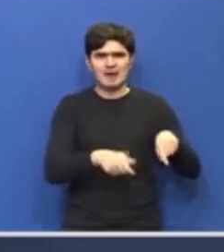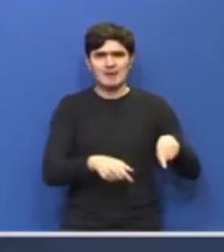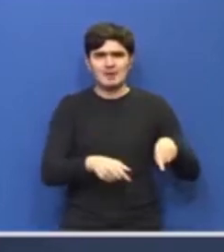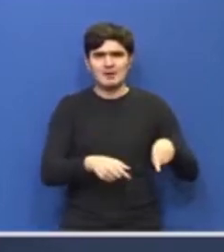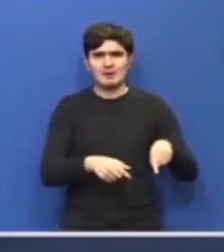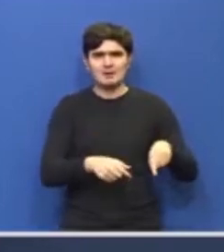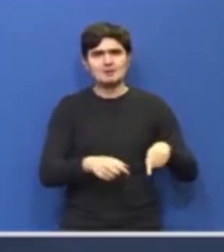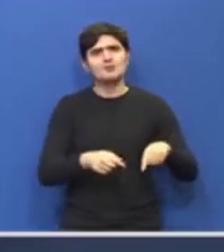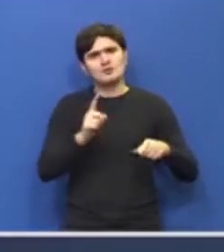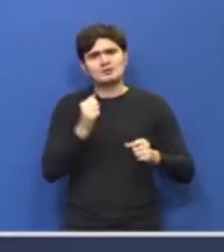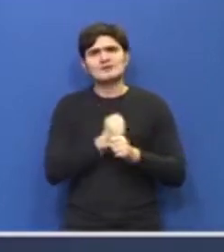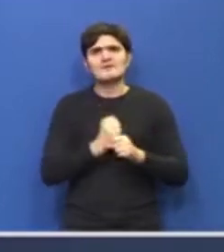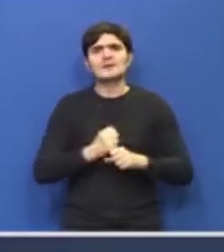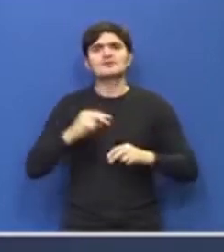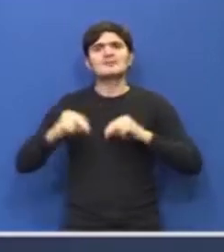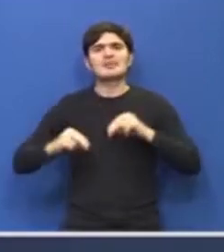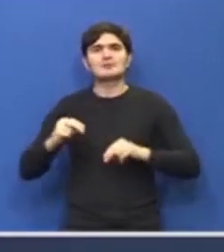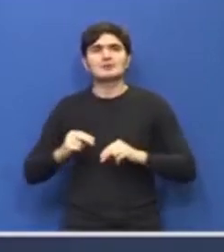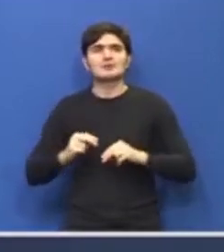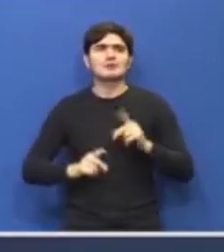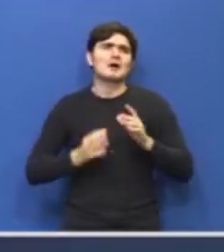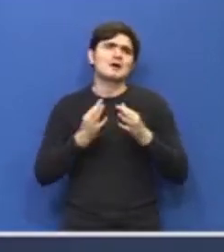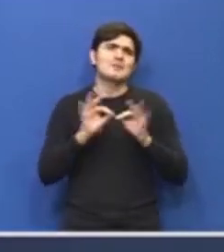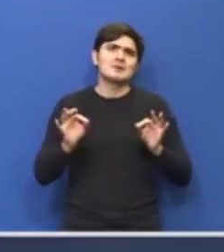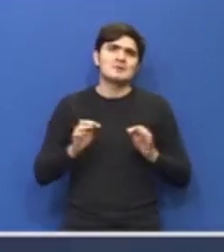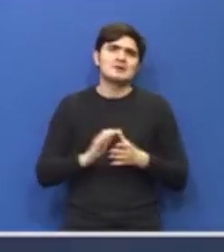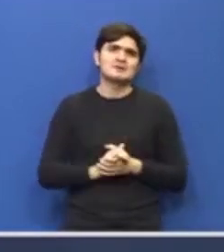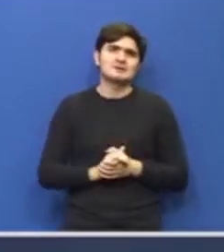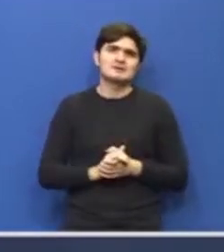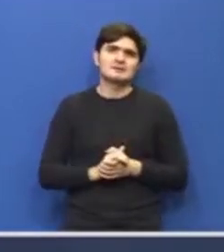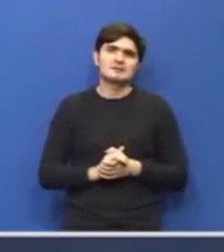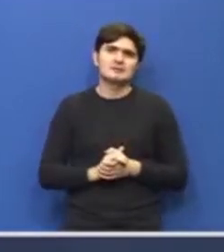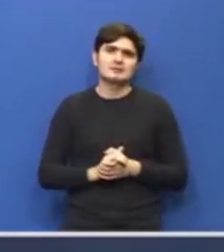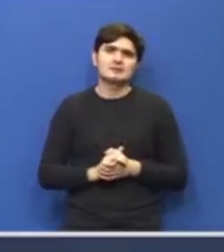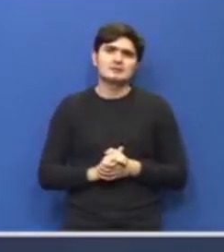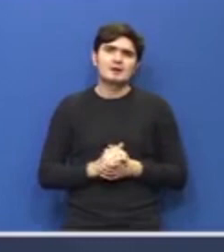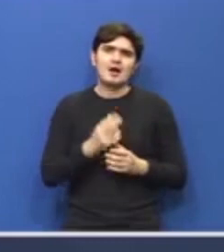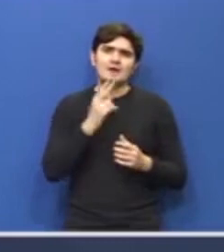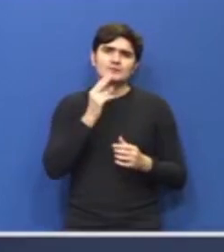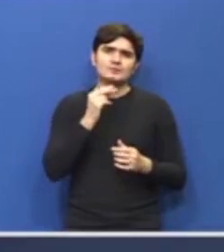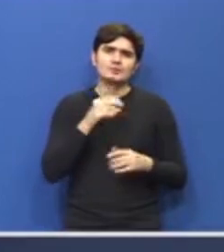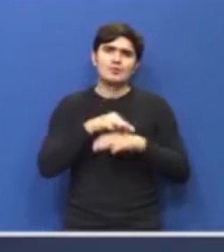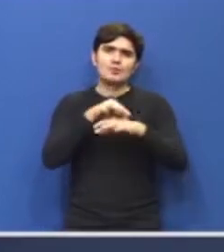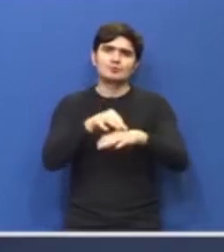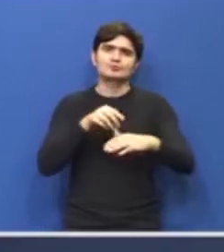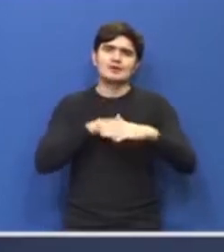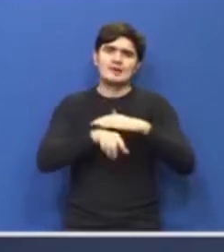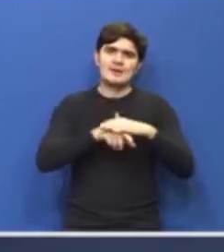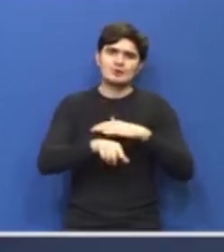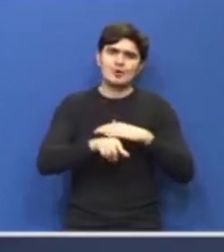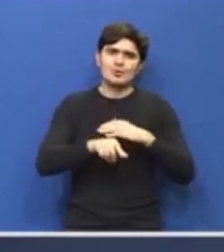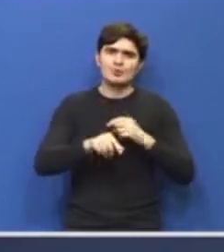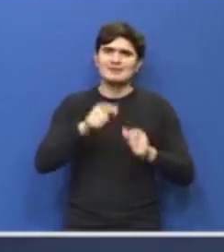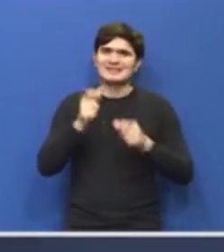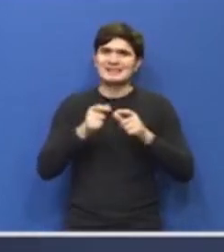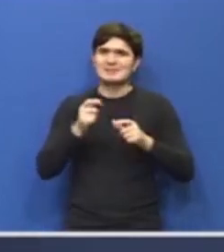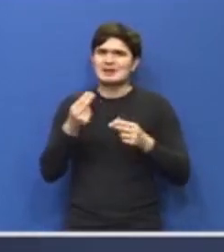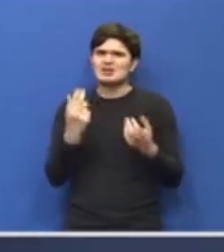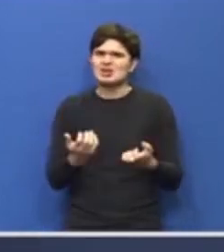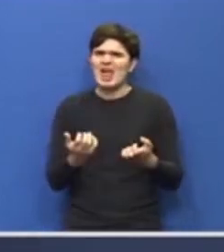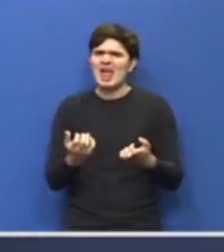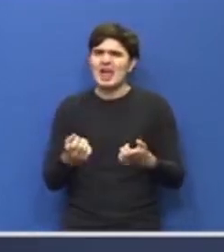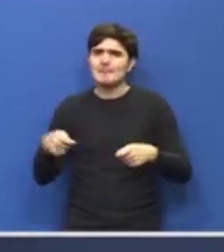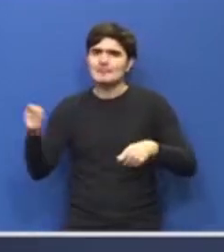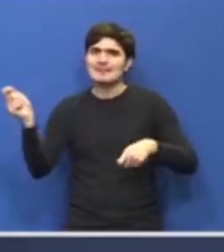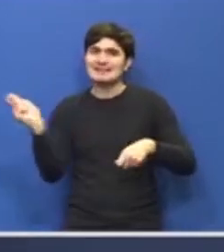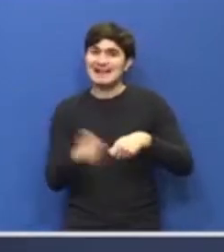și ne facem treaba. Și dacă îmi permiteți, luați în calcul sau dacă ați discutat cu conducerea metroului despre sancțiunile care ar putea